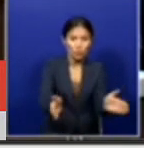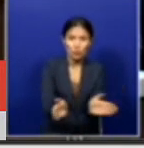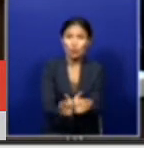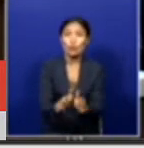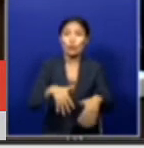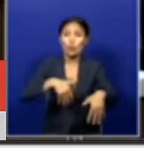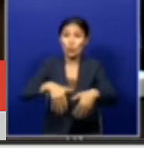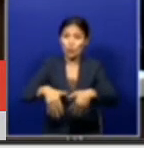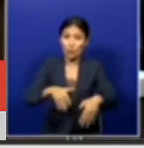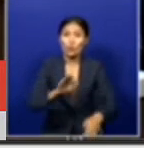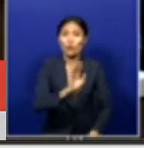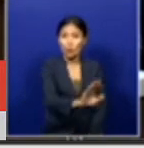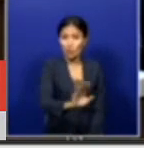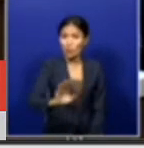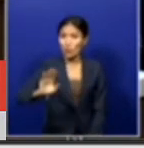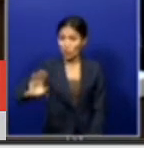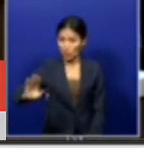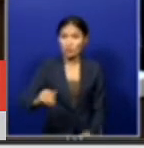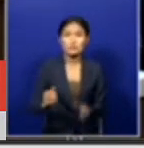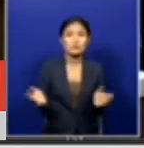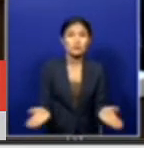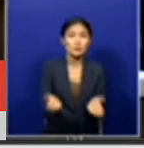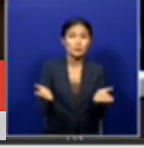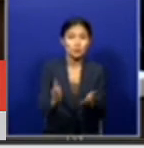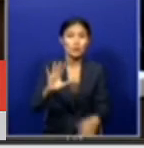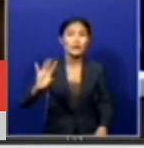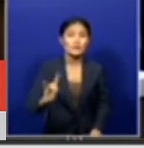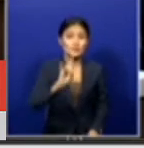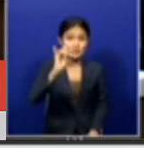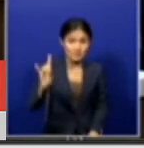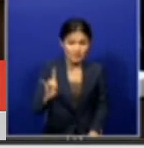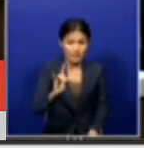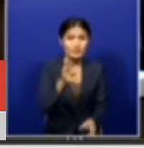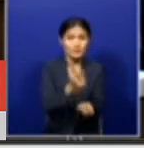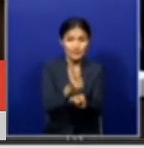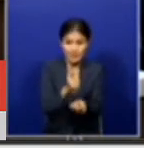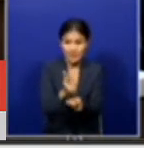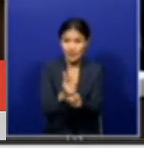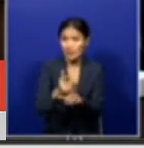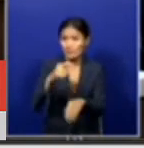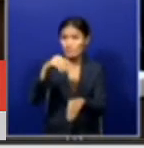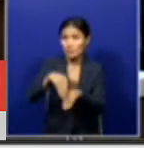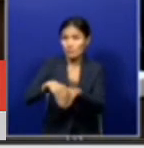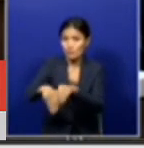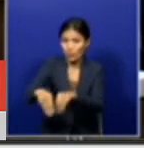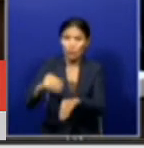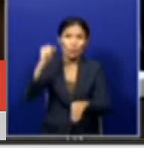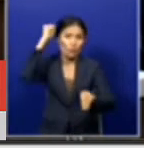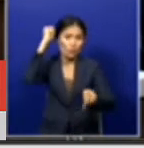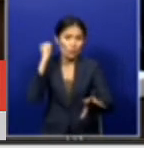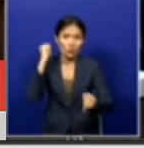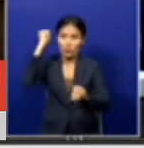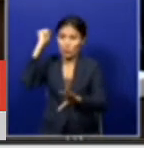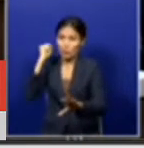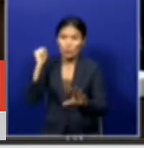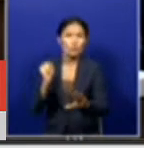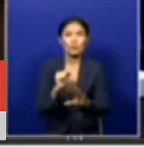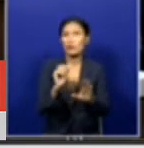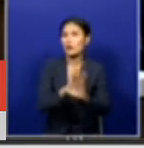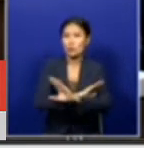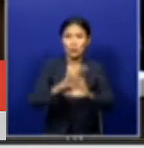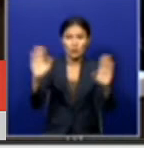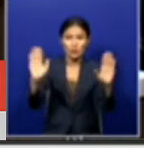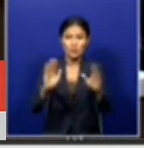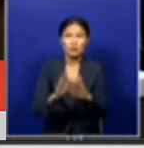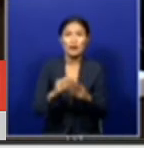ว์แนะนำส่งเสริมให้เลิกใช้สารเคมีร้ายแรงจะได้มีกุ้งหอยปูปลาตาม